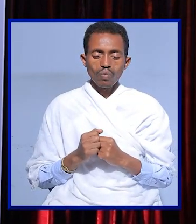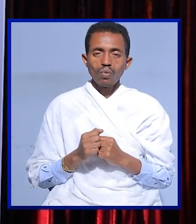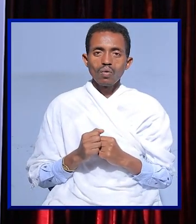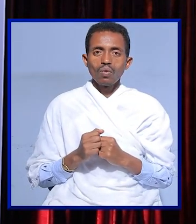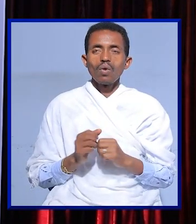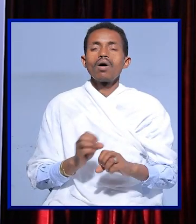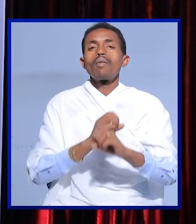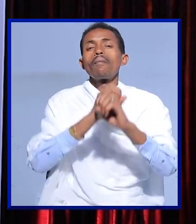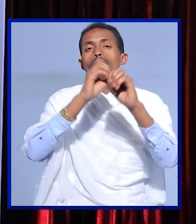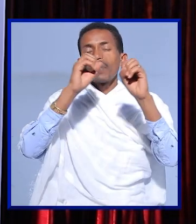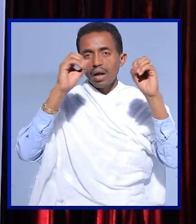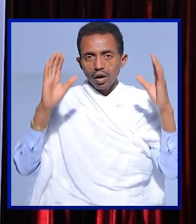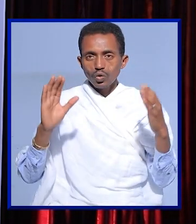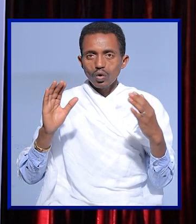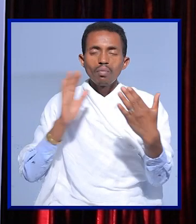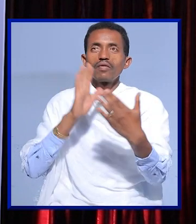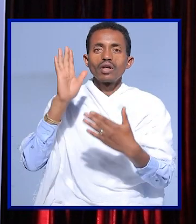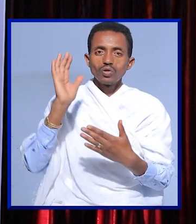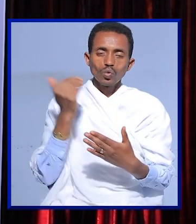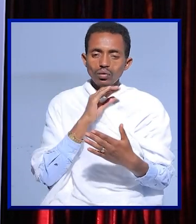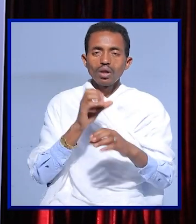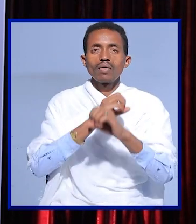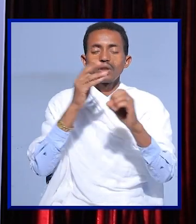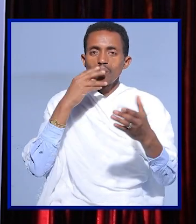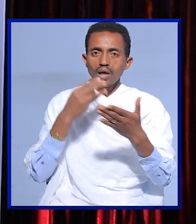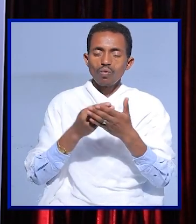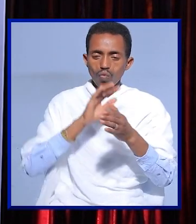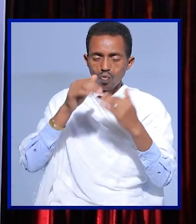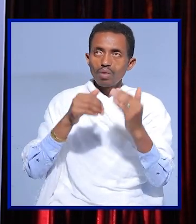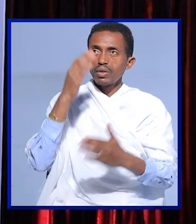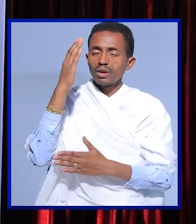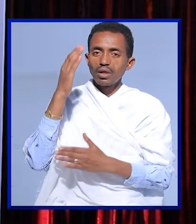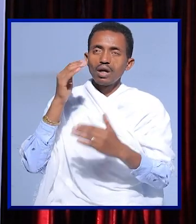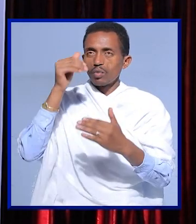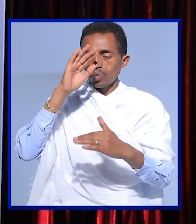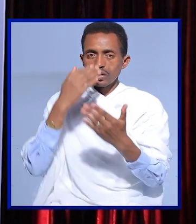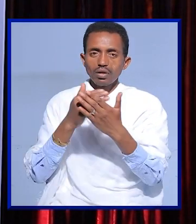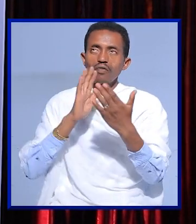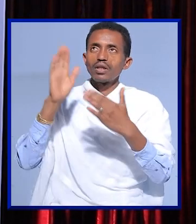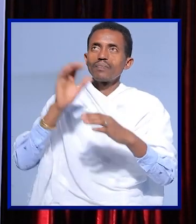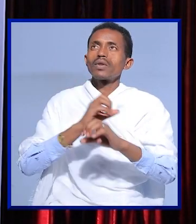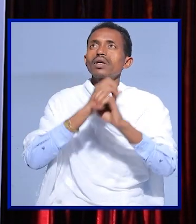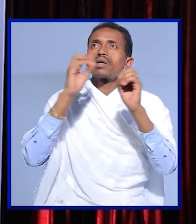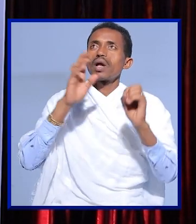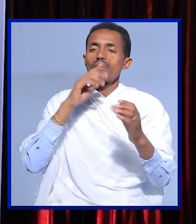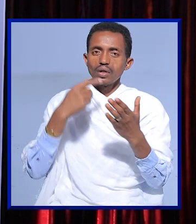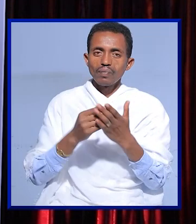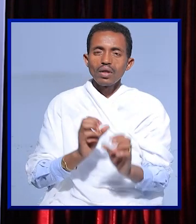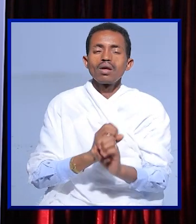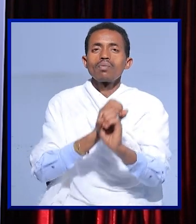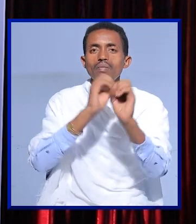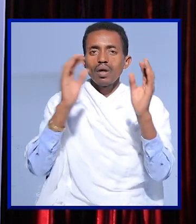ወይብራ ብርሃንክሙ ቅድመ ሰብእ የተባለው መልካሙ ስራችሁ በሰፊት ይብራ የተባለው እነሆ የሚበራ